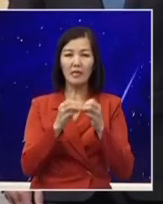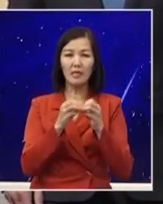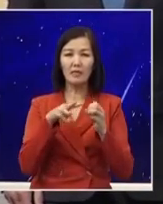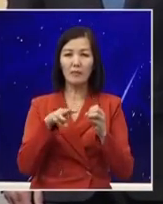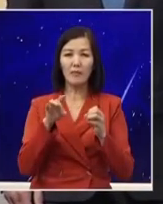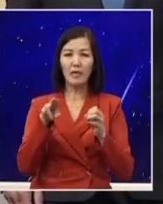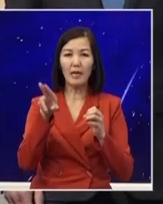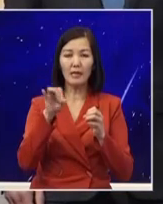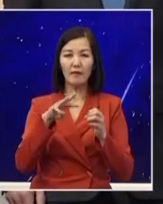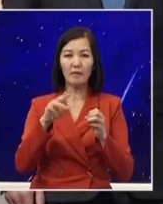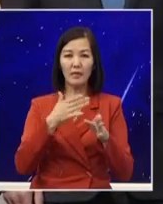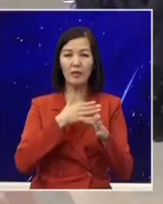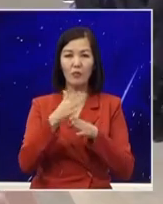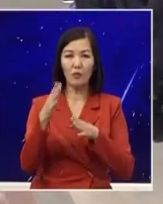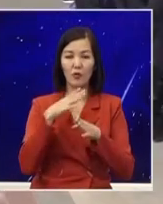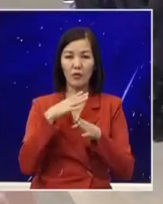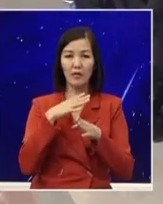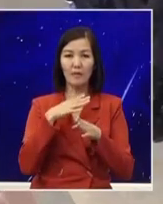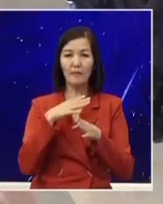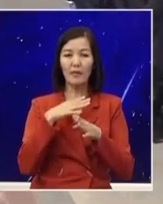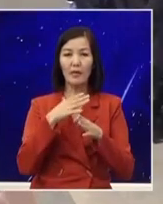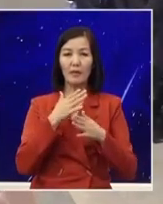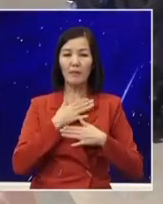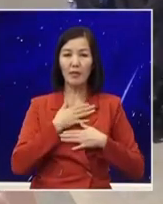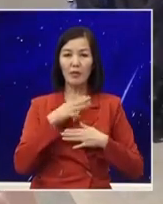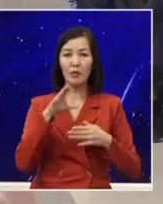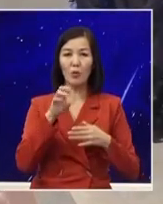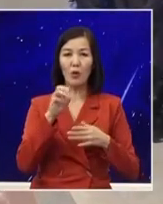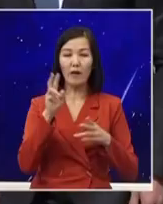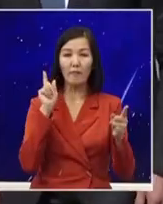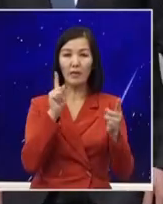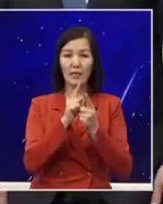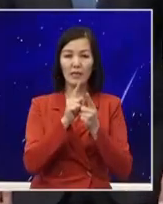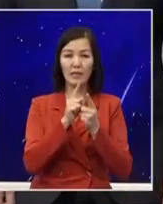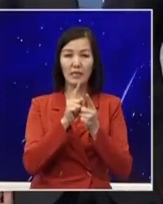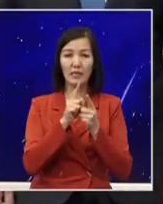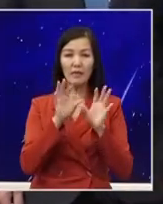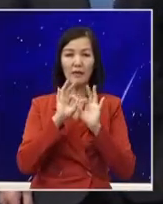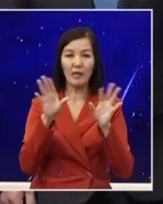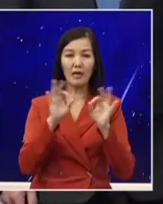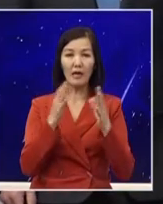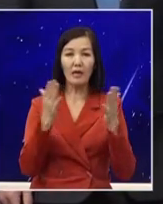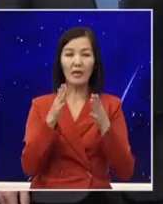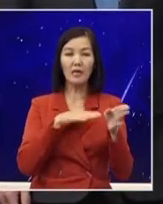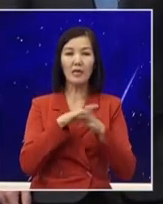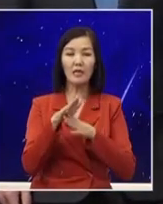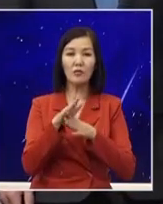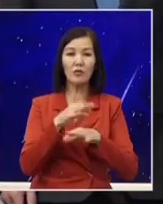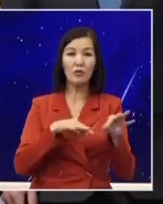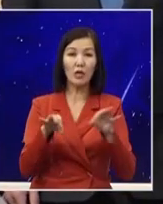тенге. Когда такое было? Я когда был у Касым-Жомарта Кемелевича, я ему докладывал, как реализуется дорожная